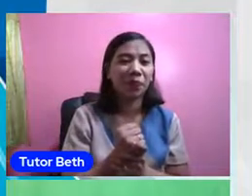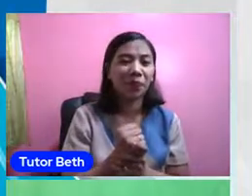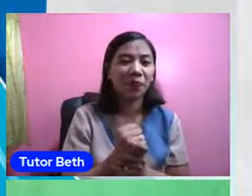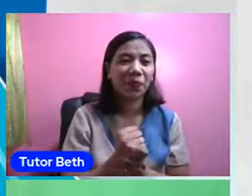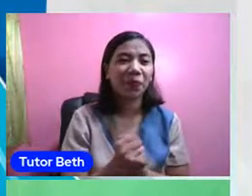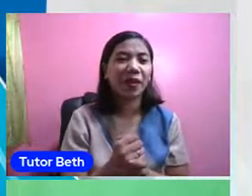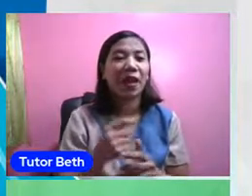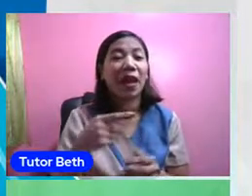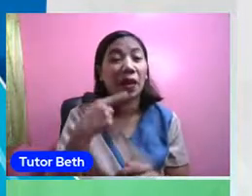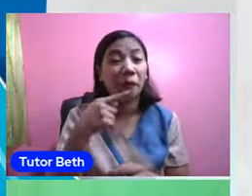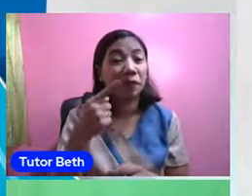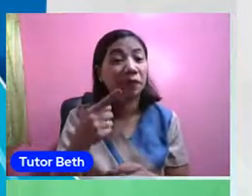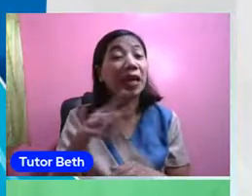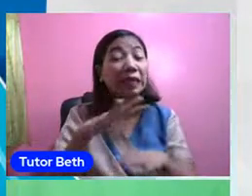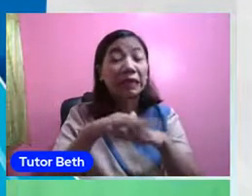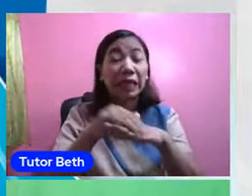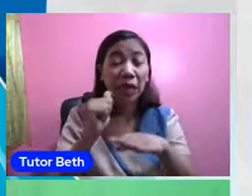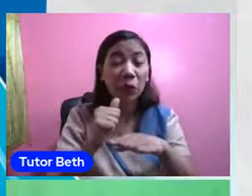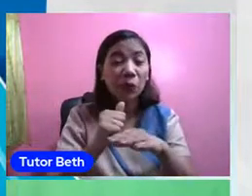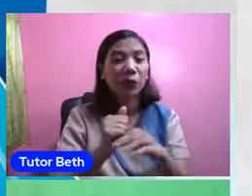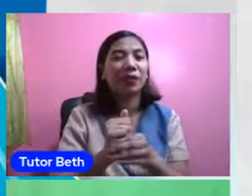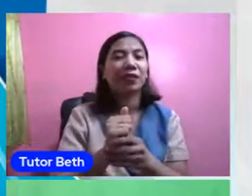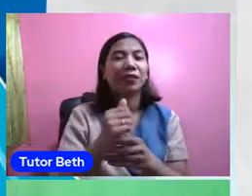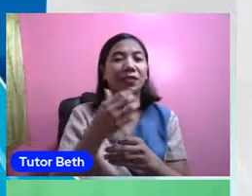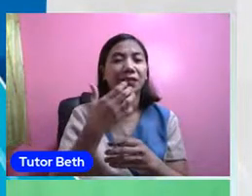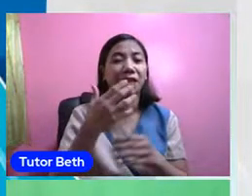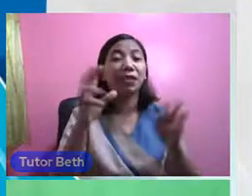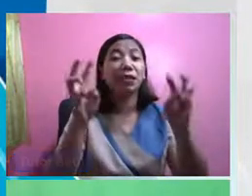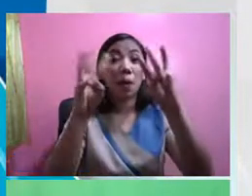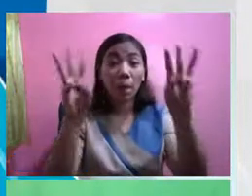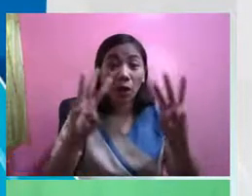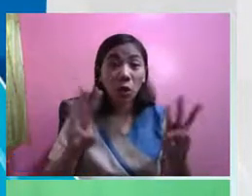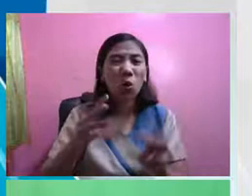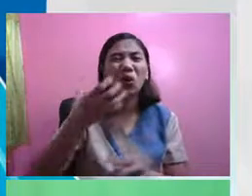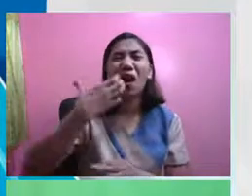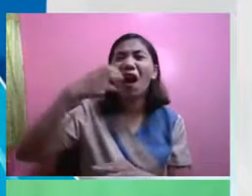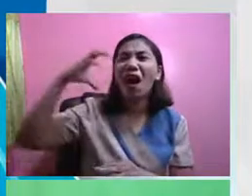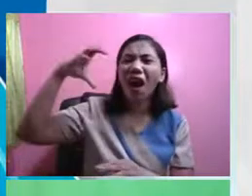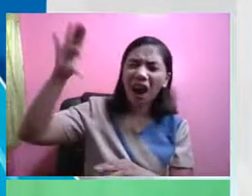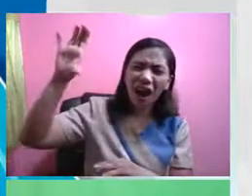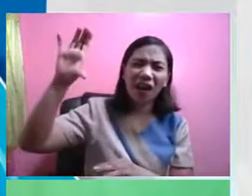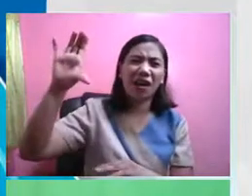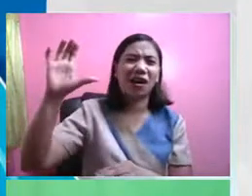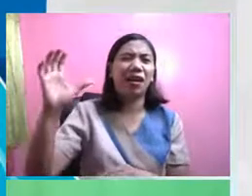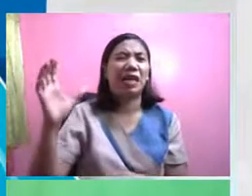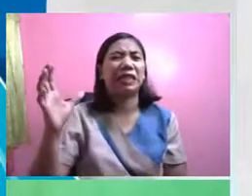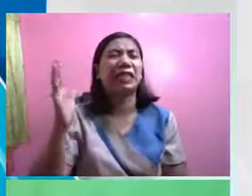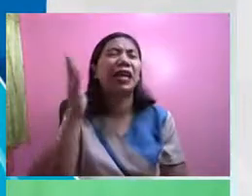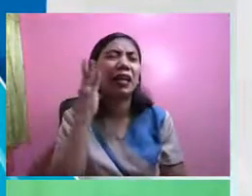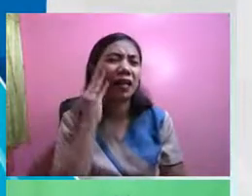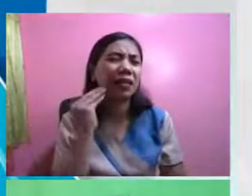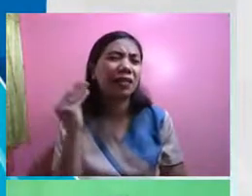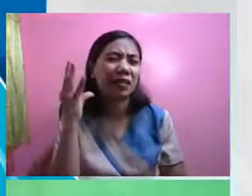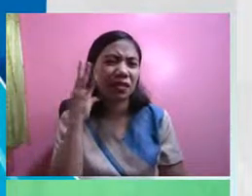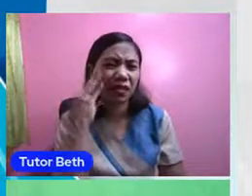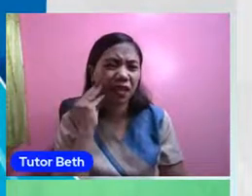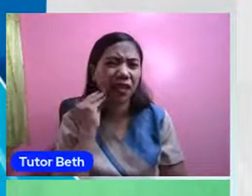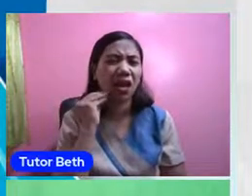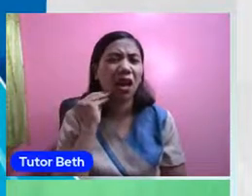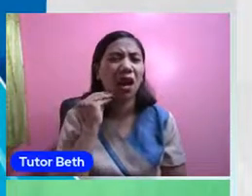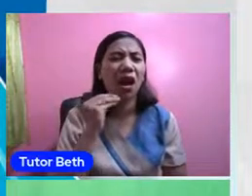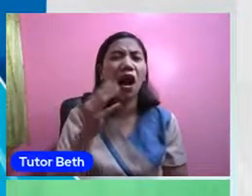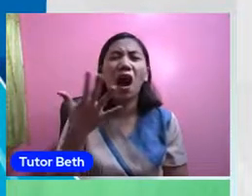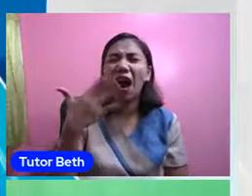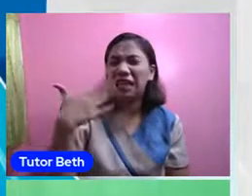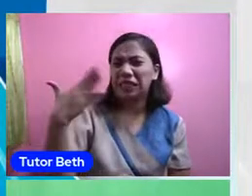tinatawag natin, tag-araw. Yan sa sobrang sikat ng araw, nararanasan natin yan. Sobrang init, hindi